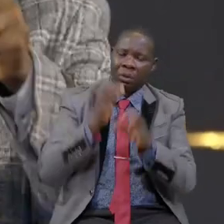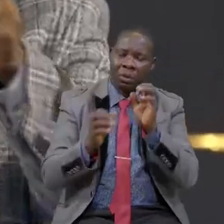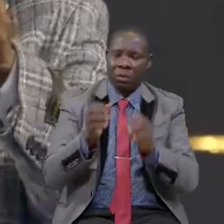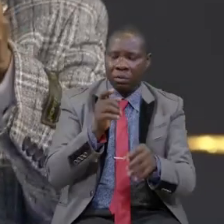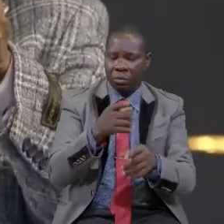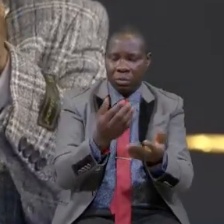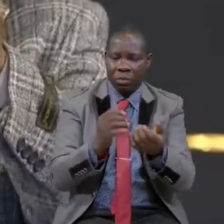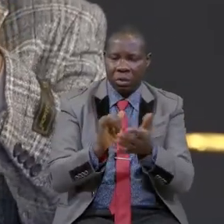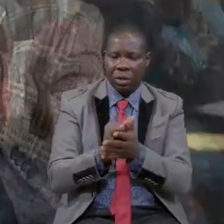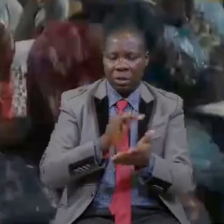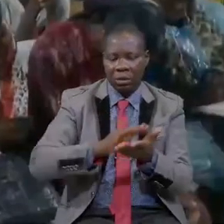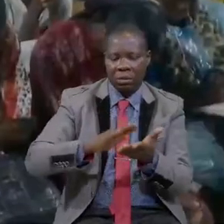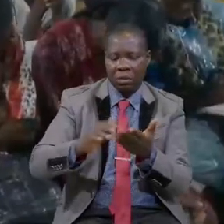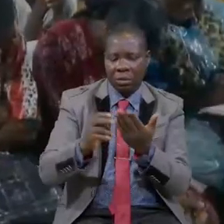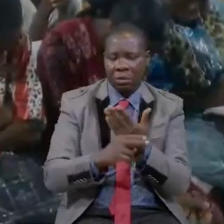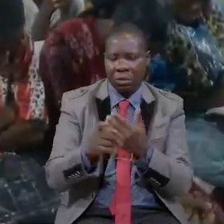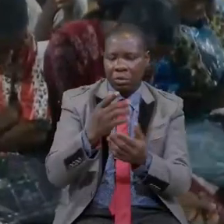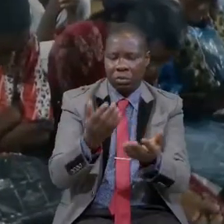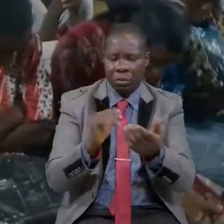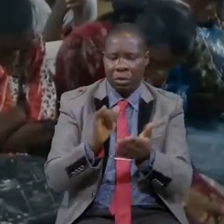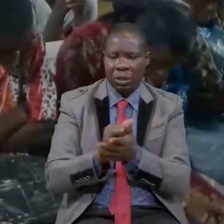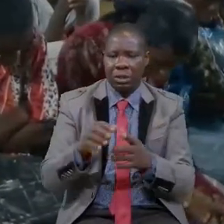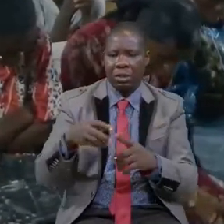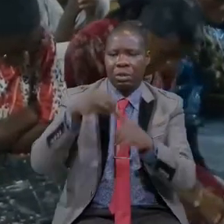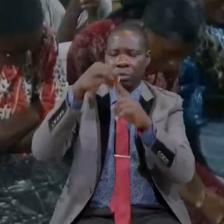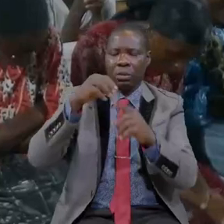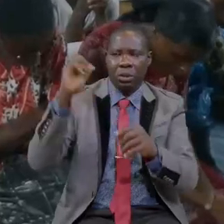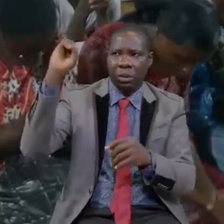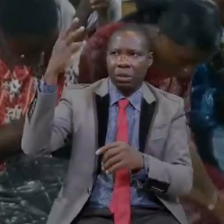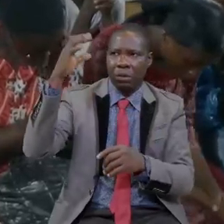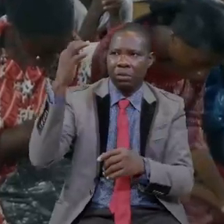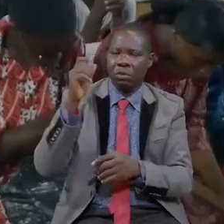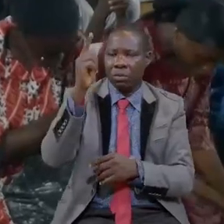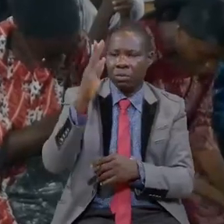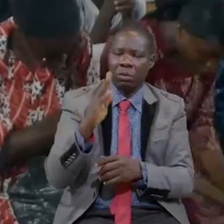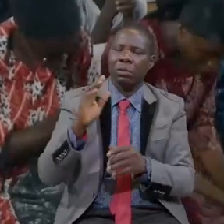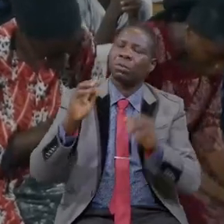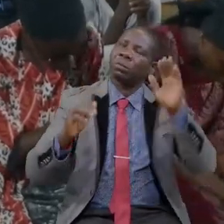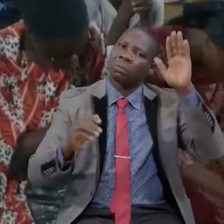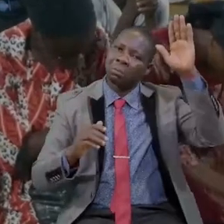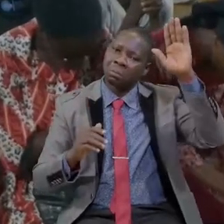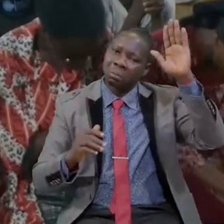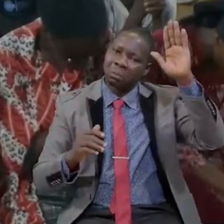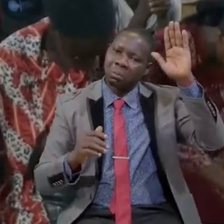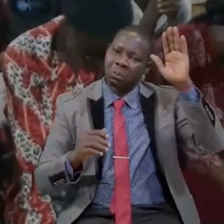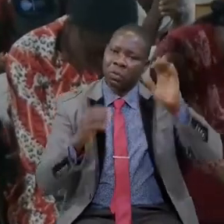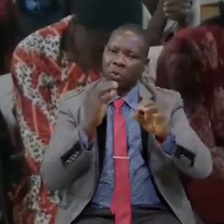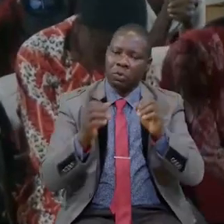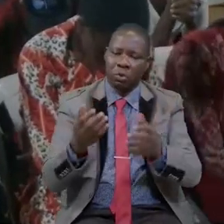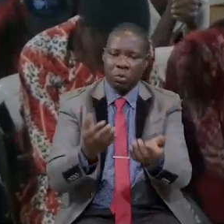pardon? Tu veux cette grâce unique de Dieu? Lève cette main.